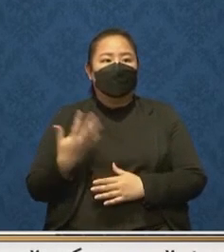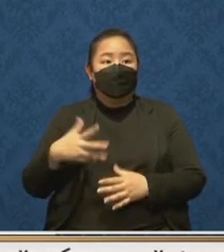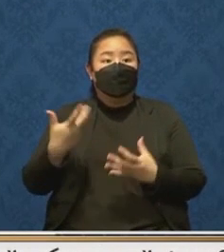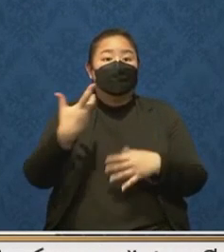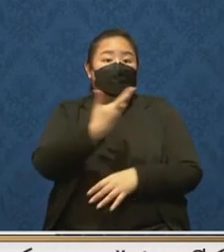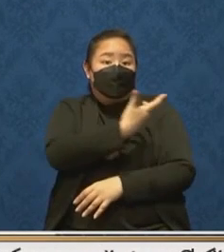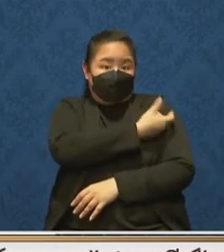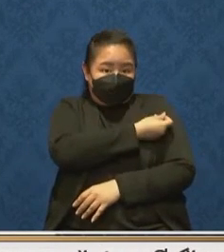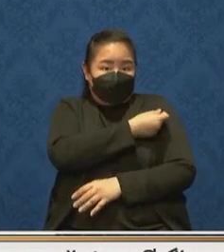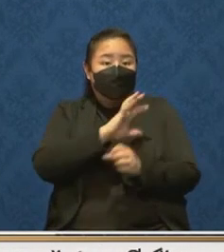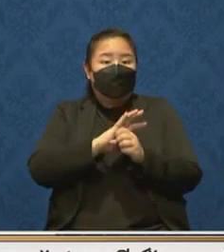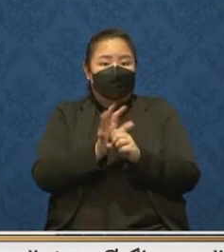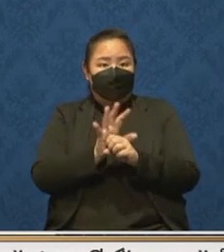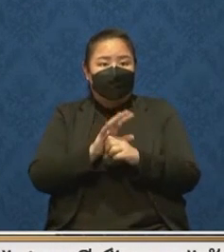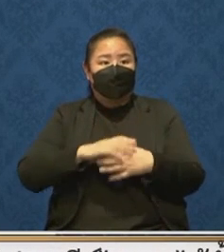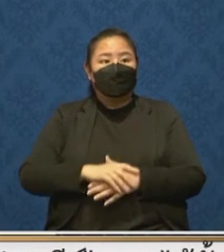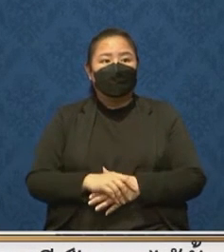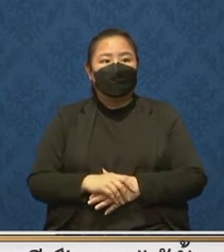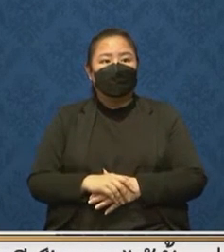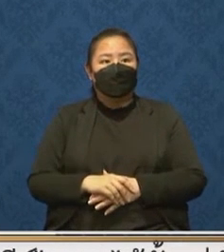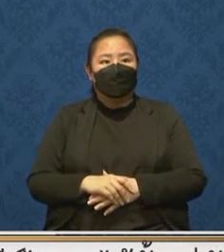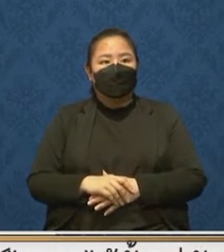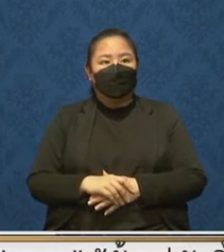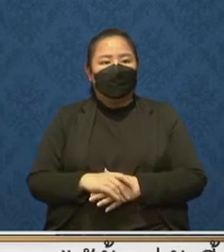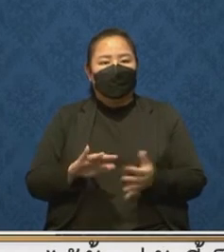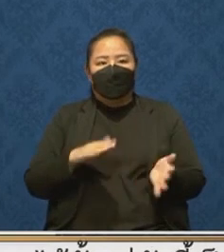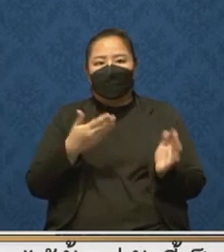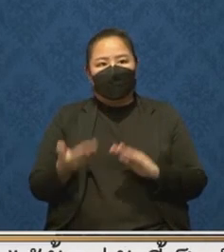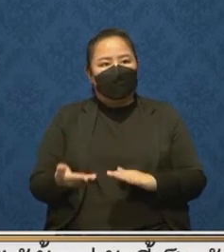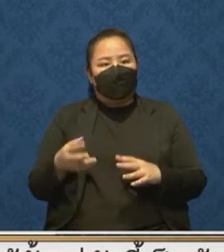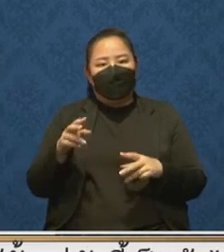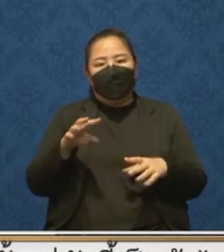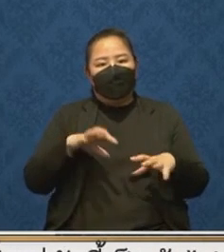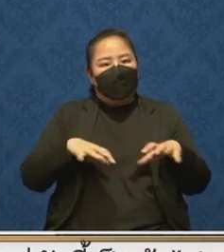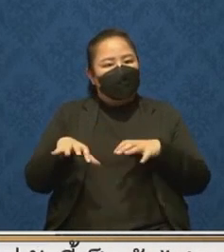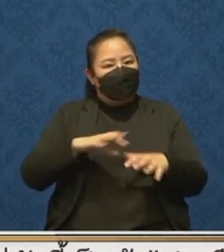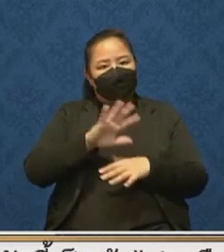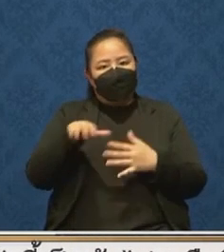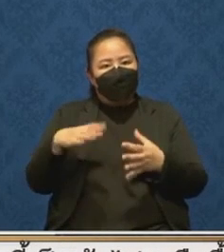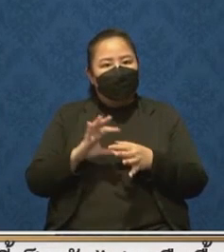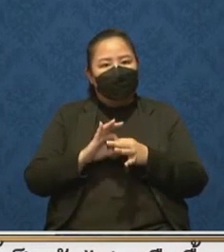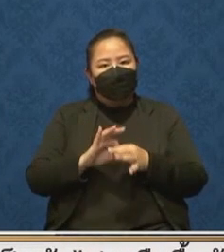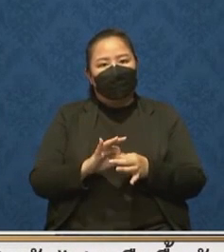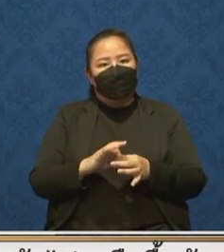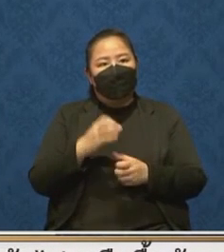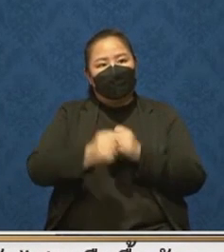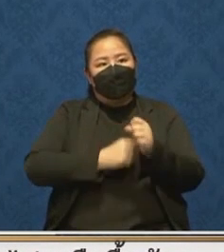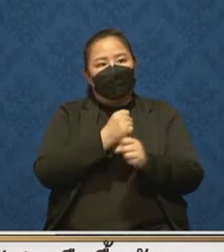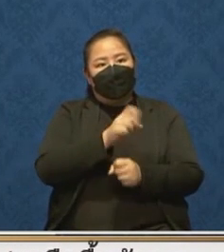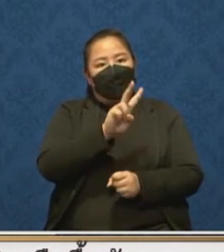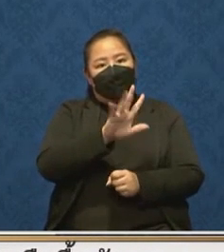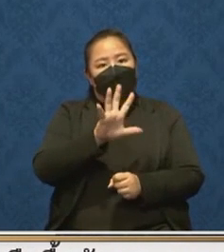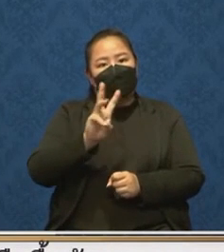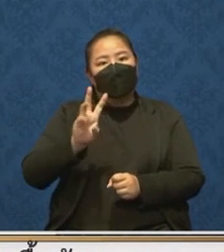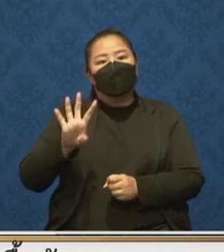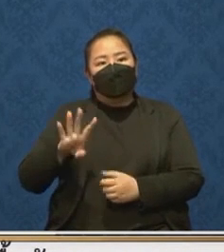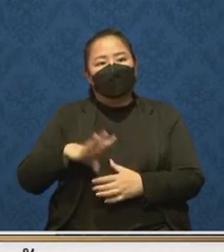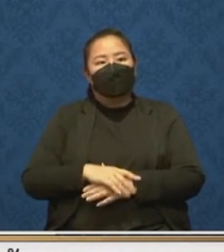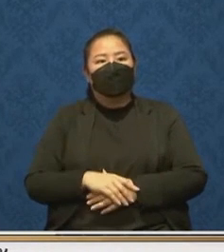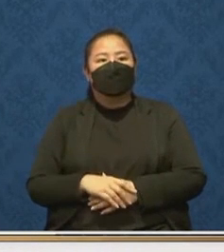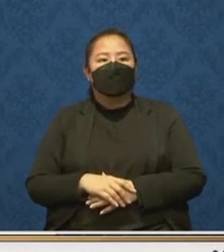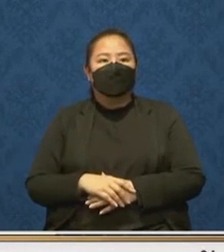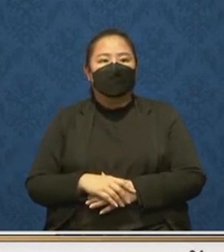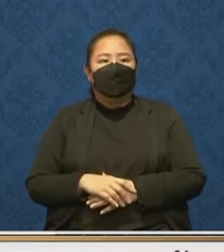โควิดนะครับถือเป็มหากาฟความล้มเหวในการบริหารจัดการโควิดปี 2,564